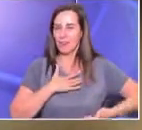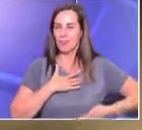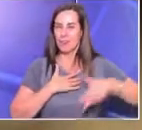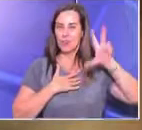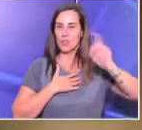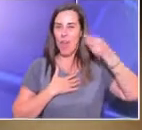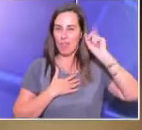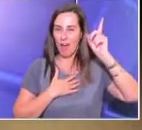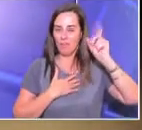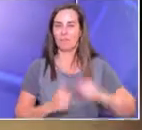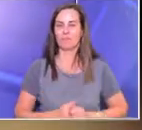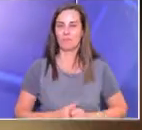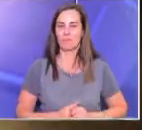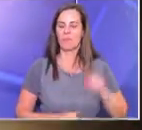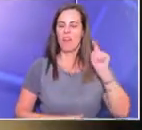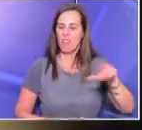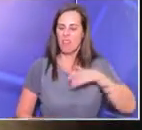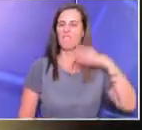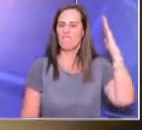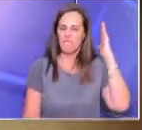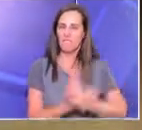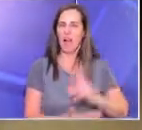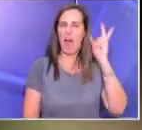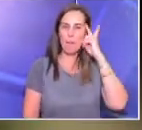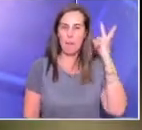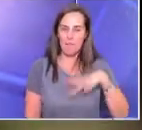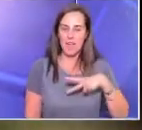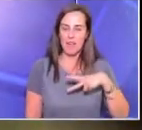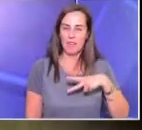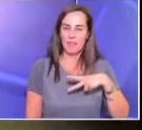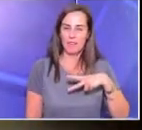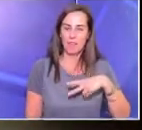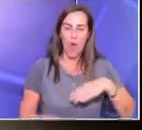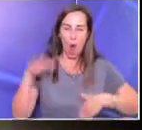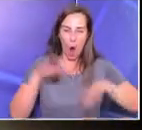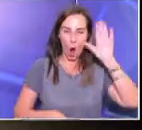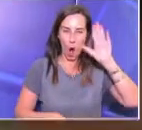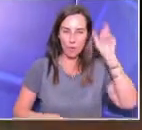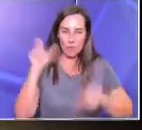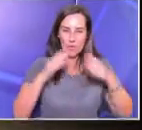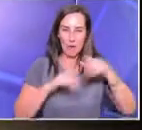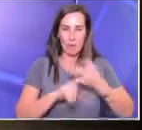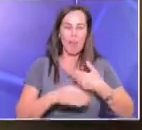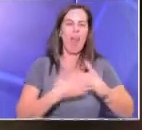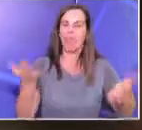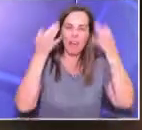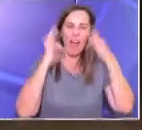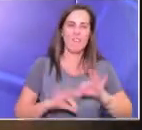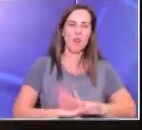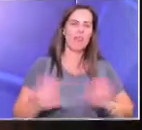לצערי אחרי 30 שנה, הגעתי למסקנה שרוב תושבי נהריה הם כפוי